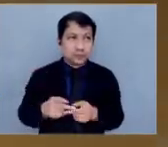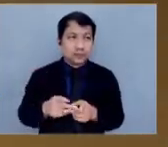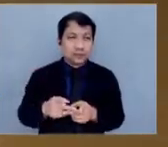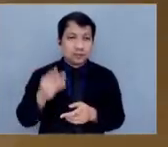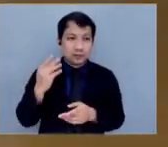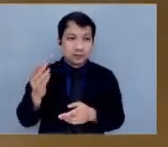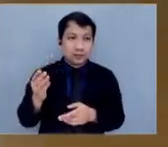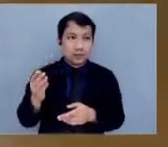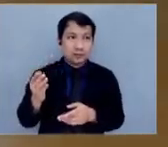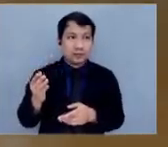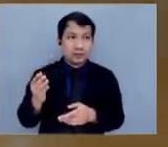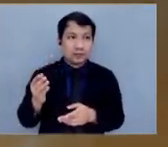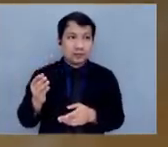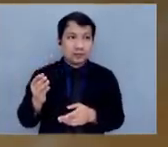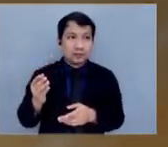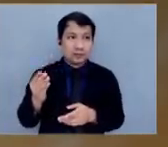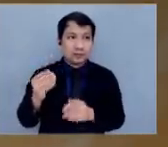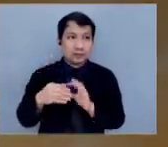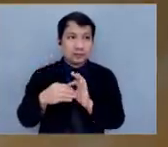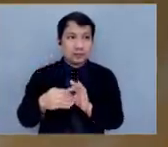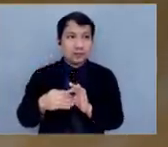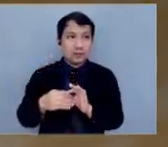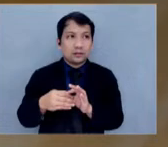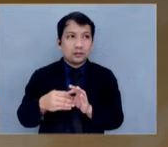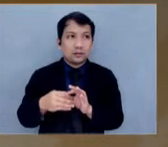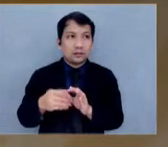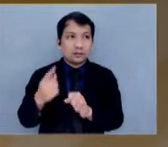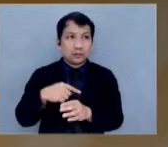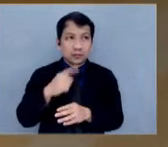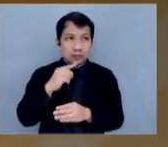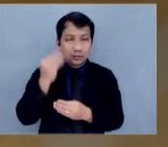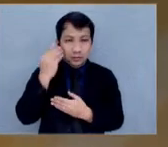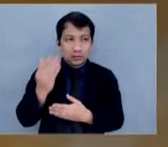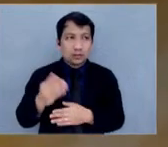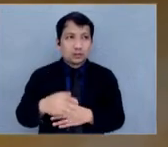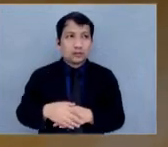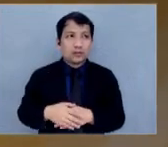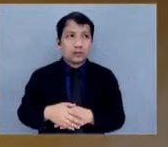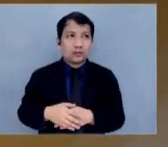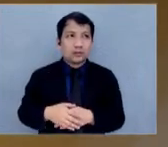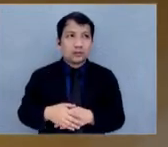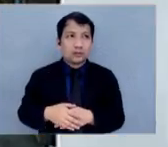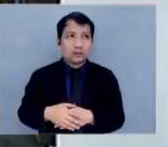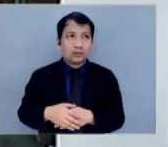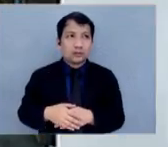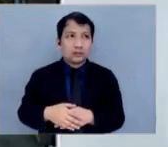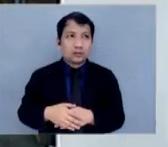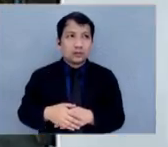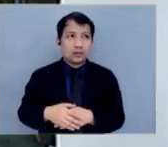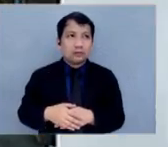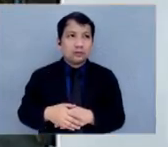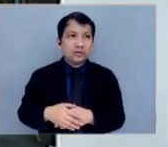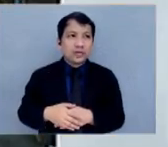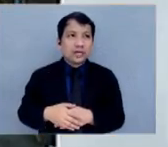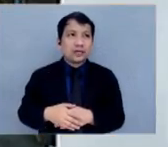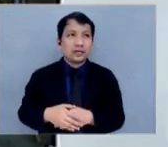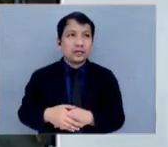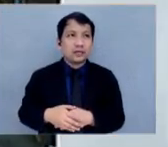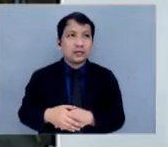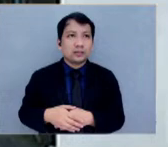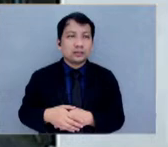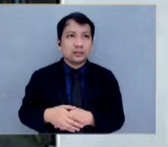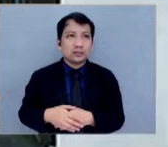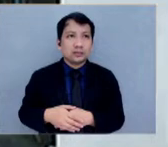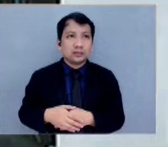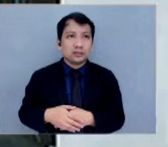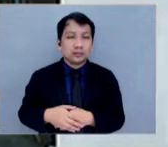para mag-inform na din sa nearest DNR office. Hindi namin kaya na makita lahat yung areas na